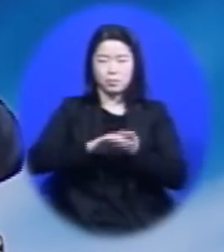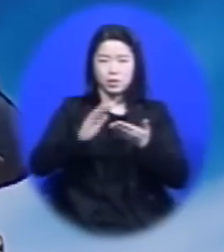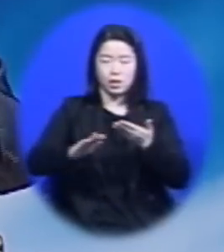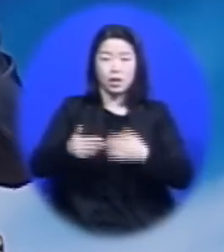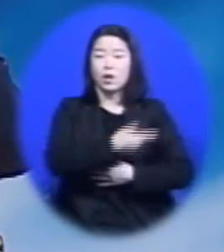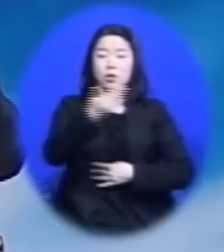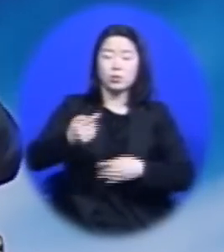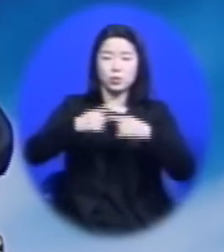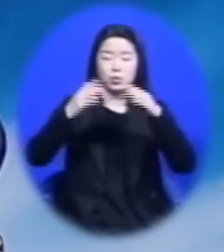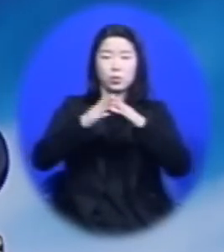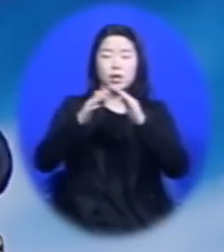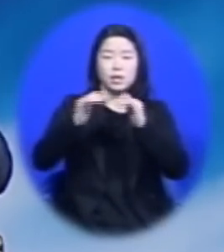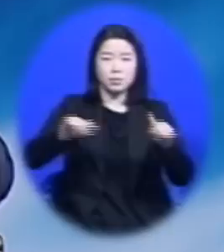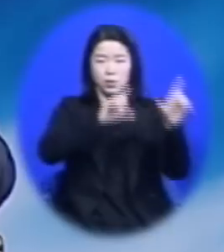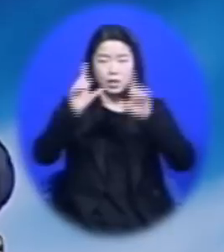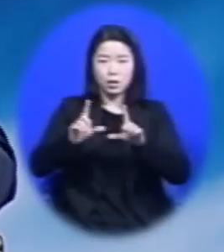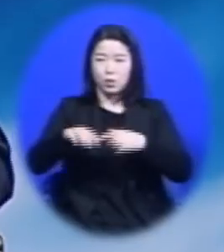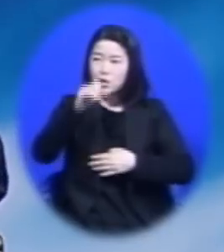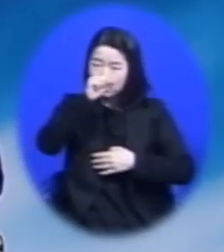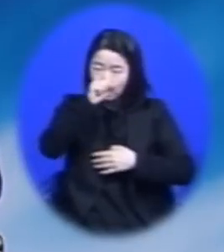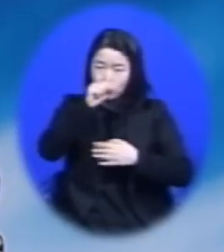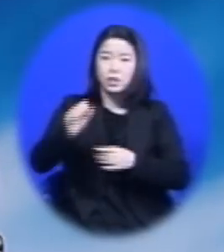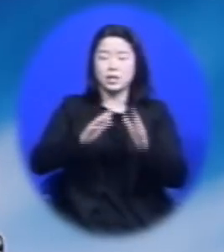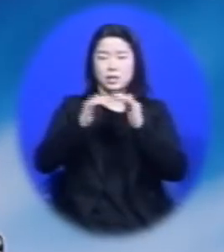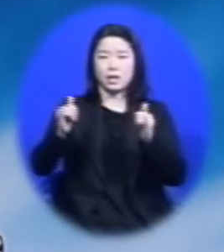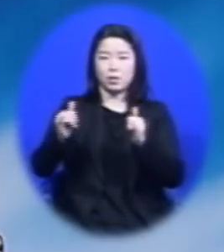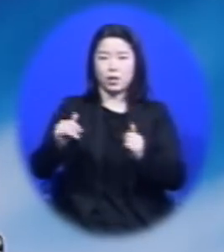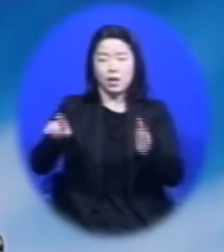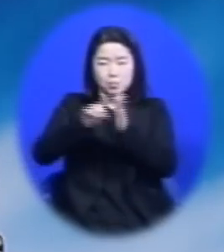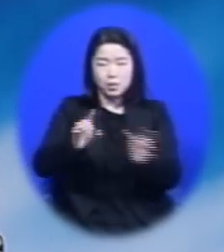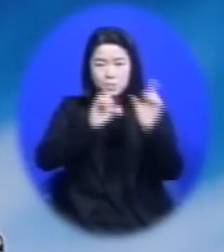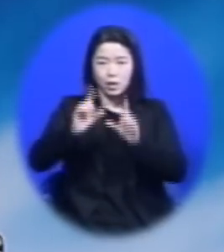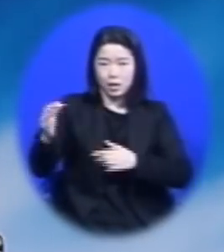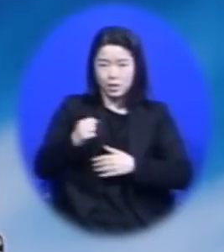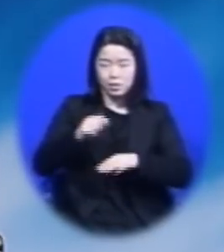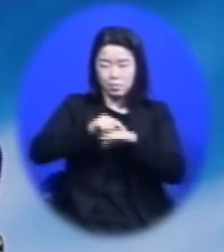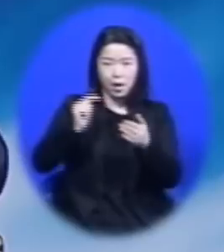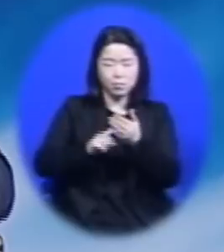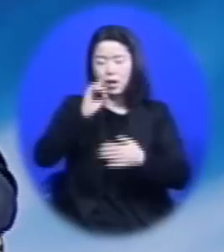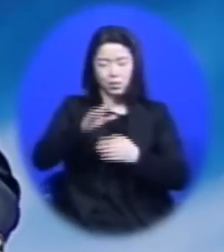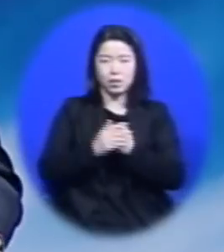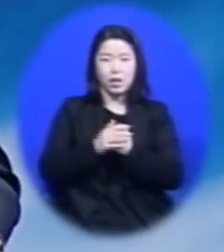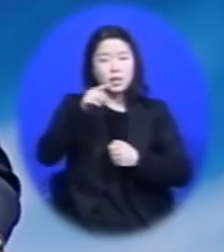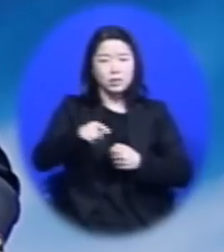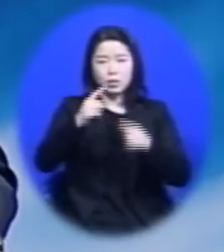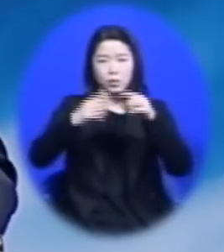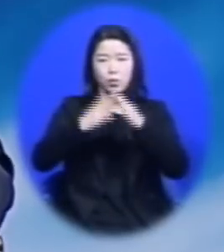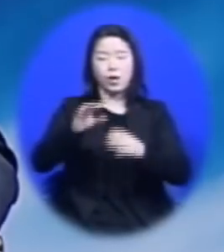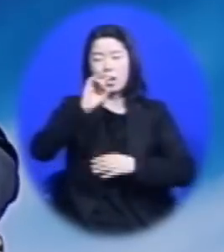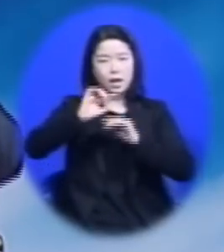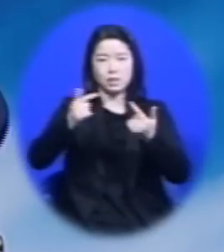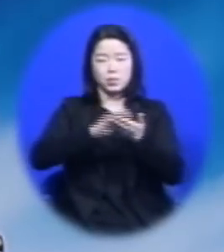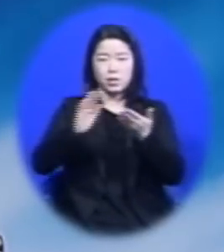생활하면서 좋은 사람하고 같이 신앙생활 하려고 하는 마음 가지면 안 됩니다 그건 교회 아닙니다